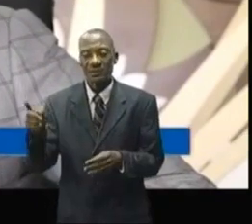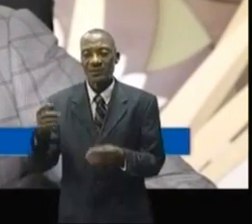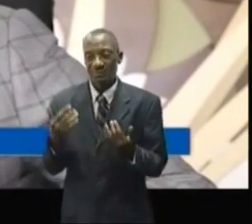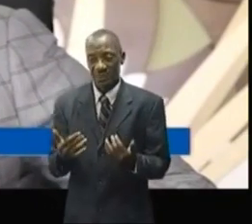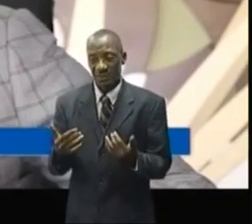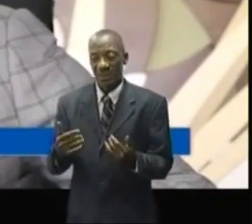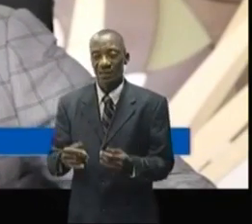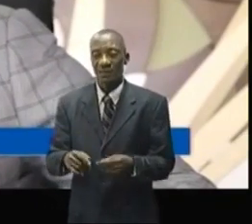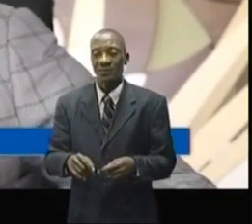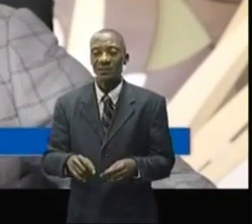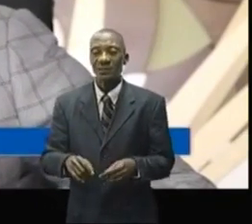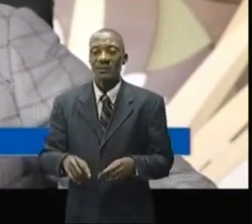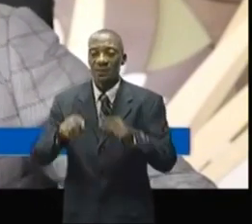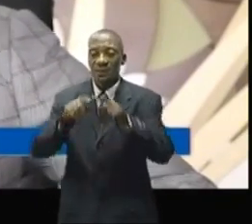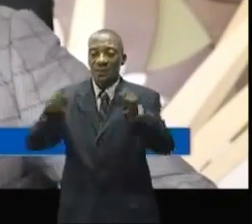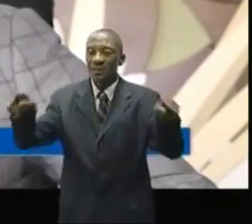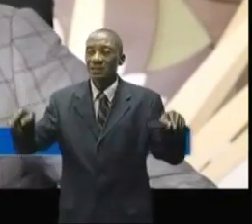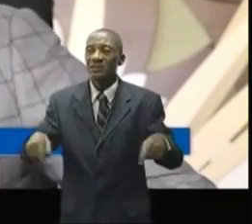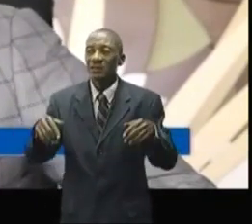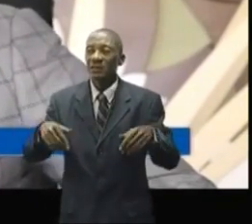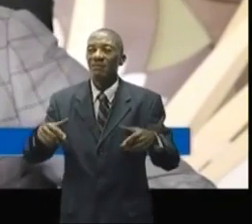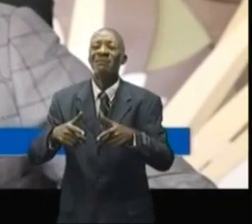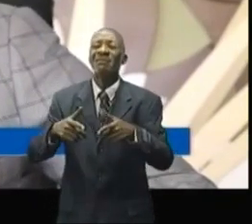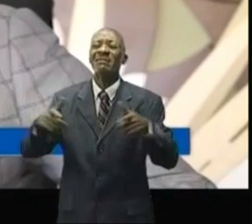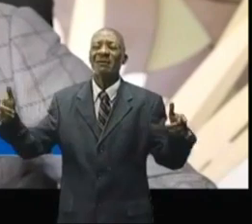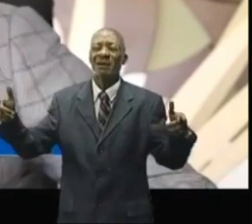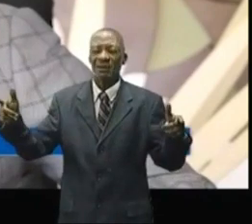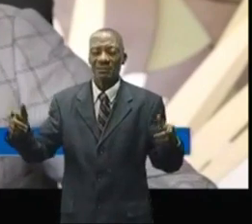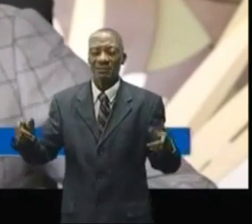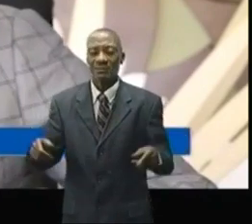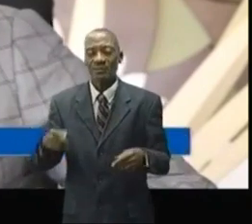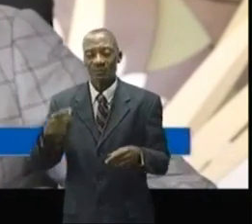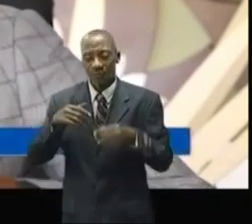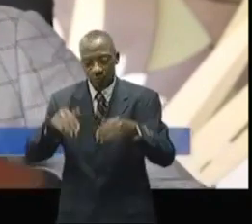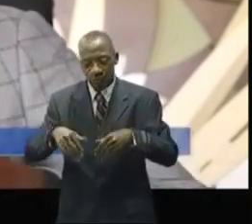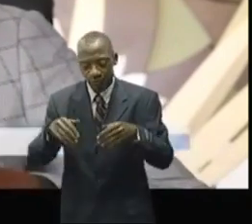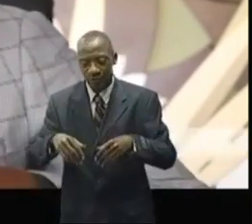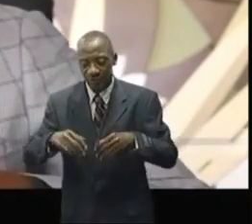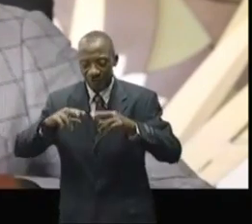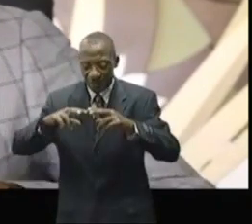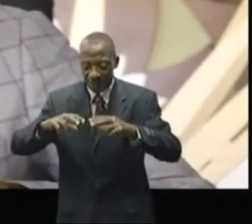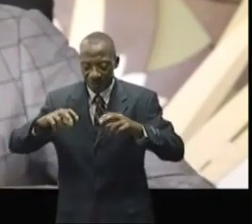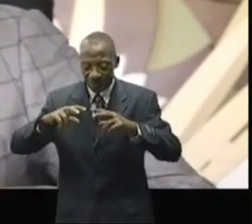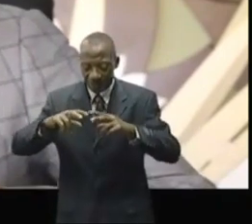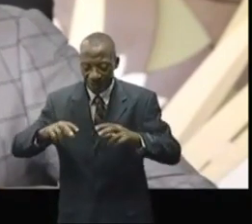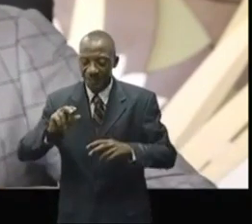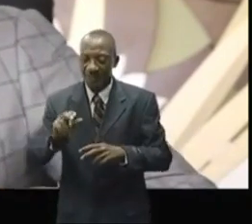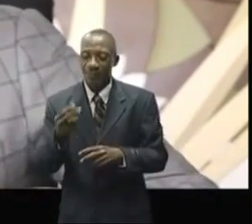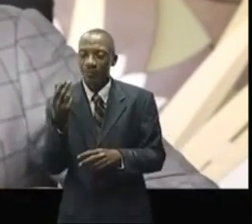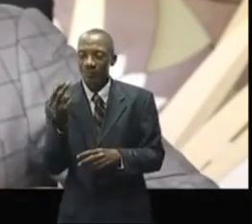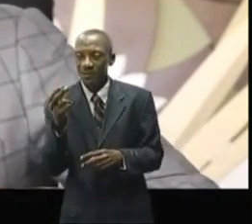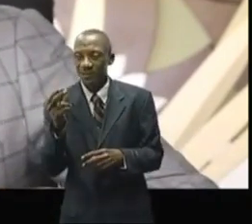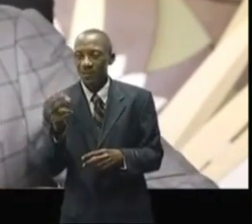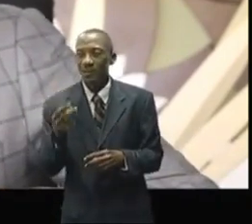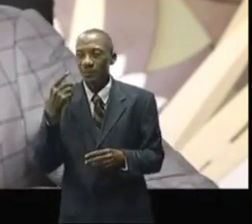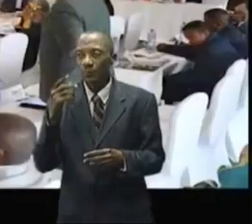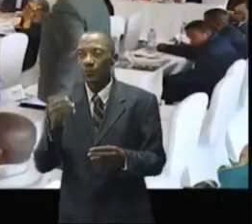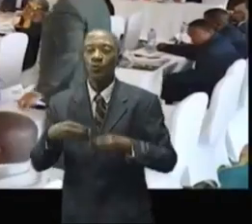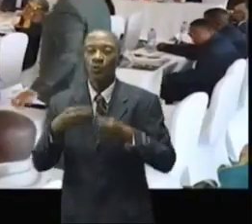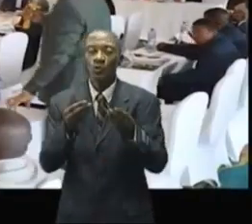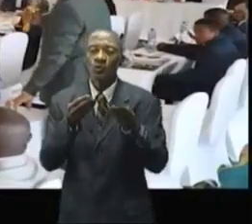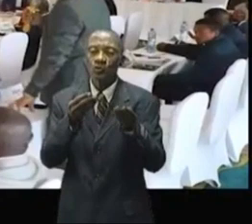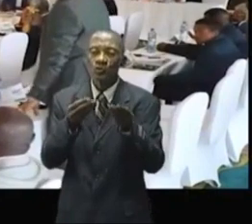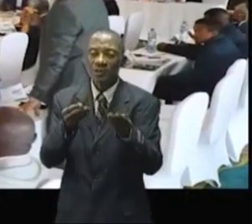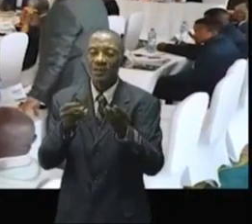la professionnalisation pour que les acteurs de terrain puissent s'en approprier de cette professionnalisation.